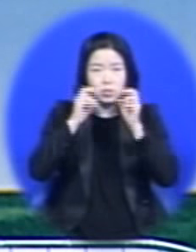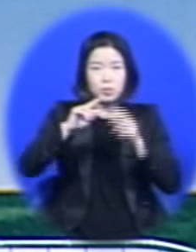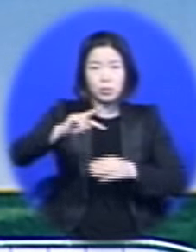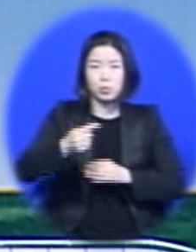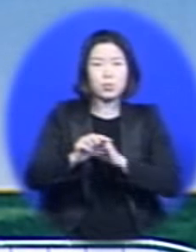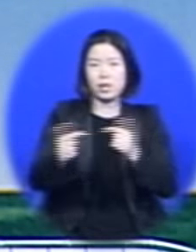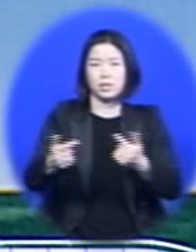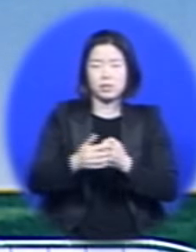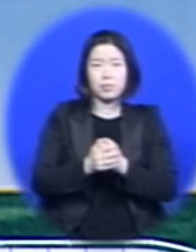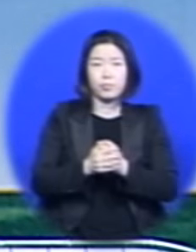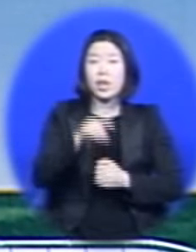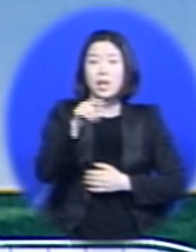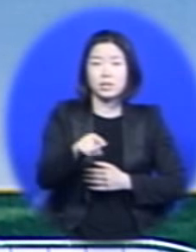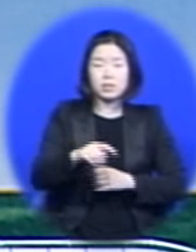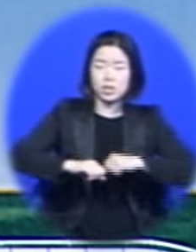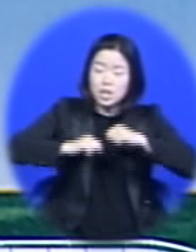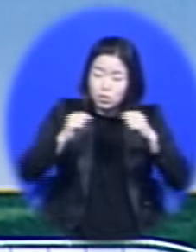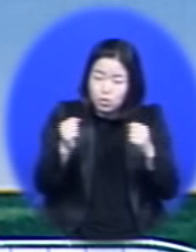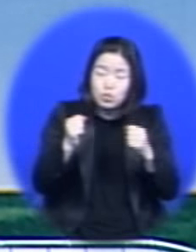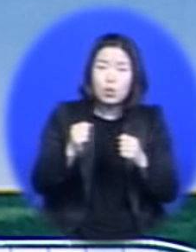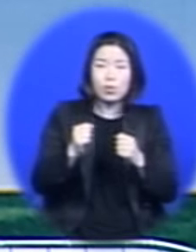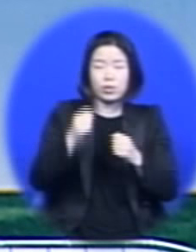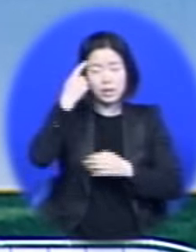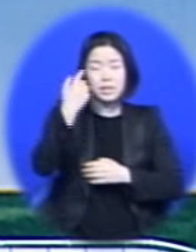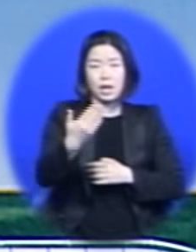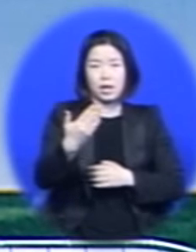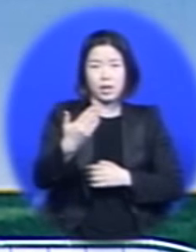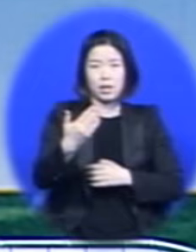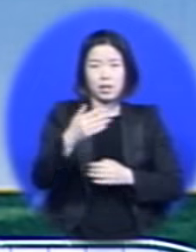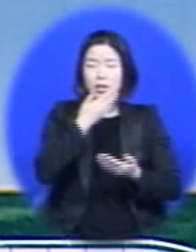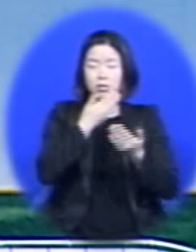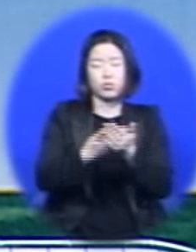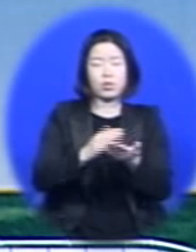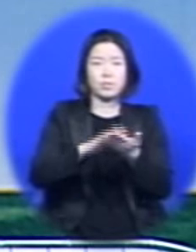아닙니다. 그것이 순종이냐고 하는 것입니다.